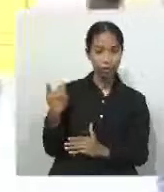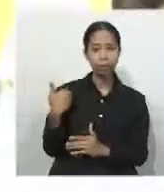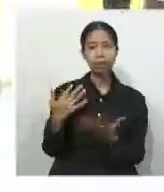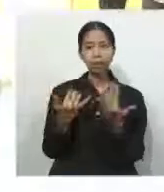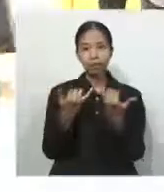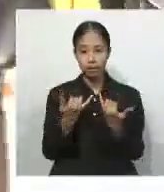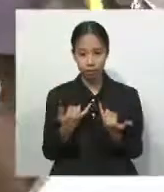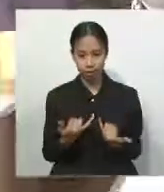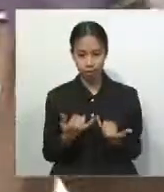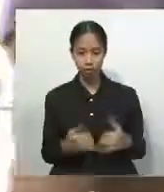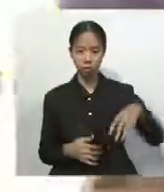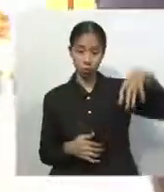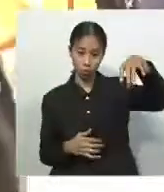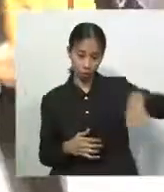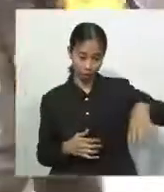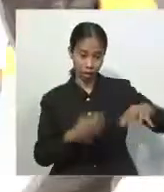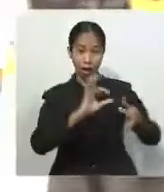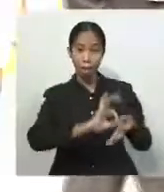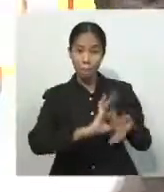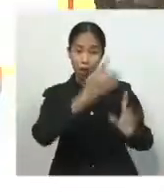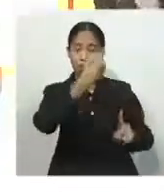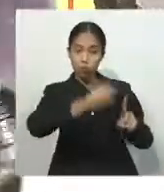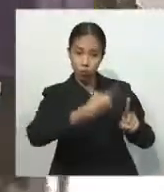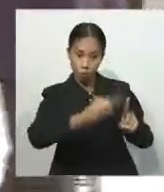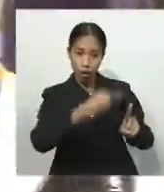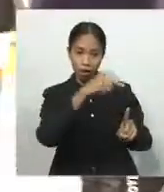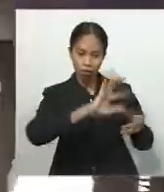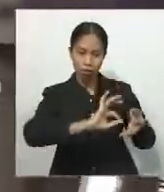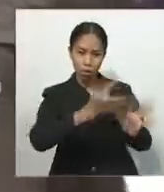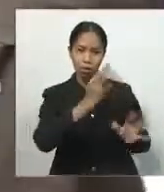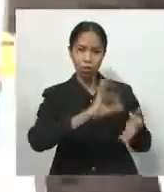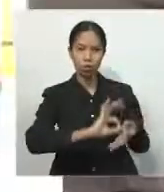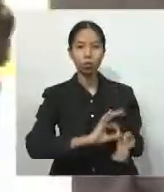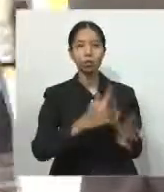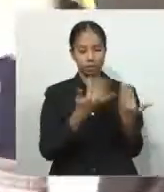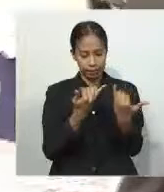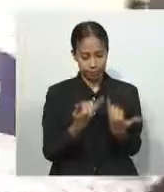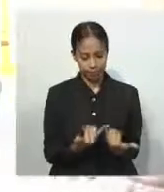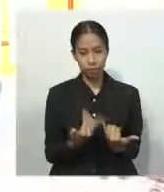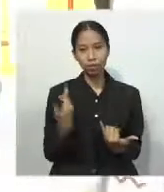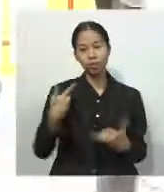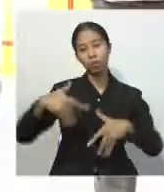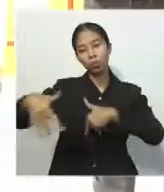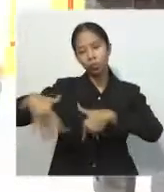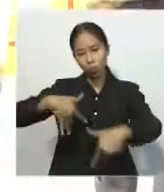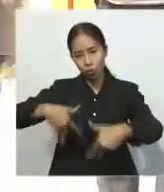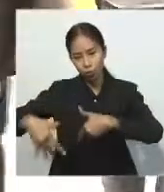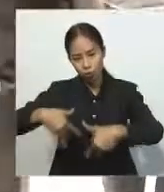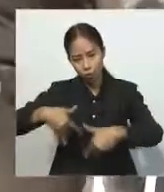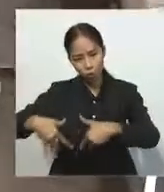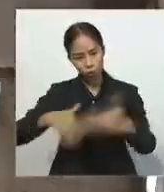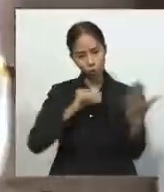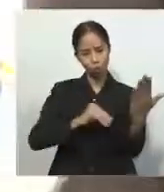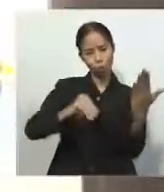ำหรับบรรยากาศที่ชาปนสถานชั่วคราวค่ะบริเวณพุทธมณฑลอีสานนะคะล่าสุดค่ะประชาชนจากทั่